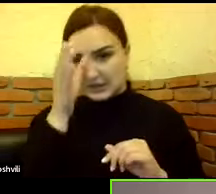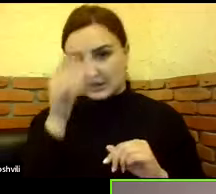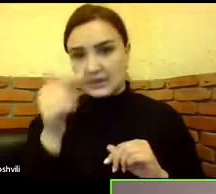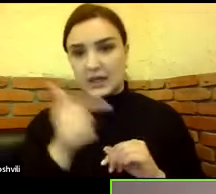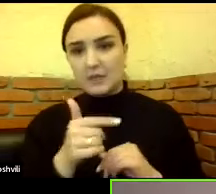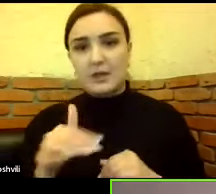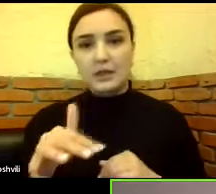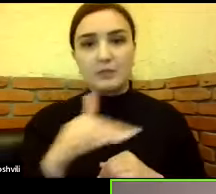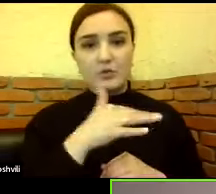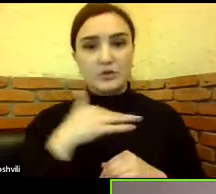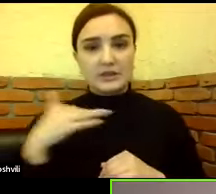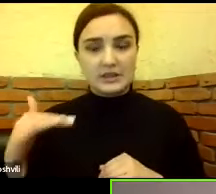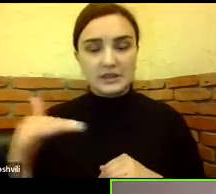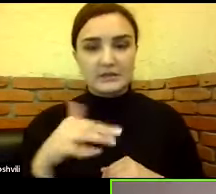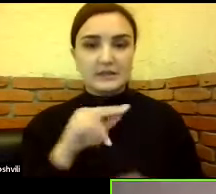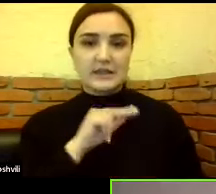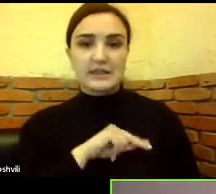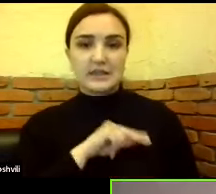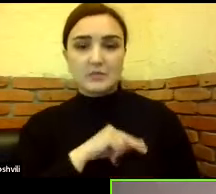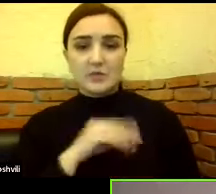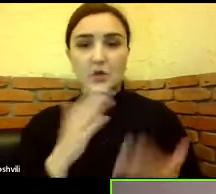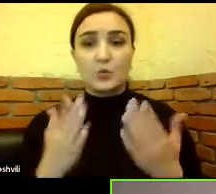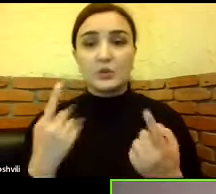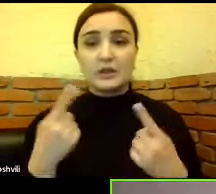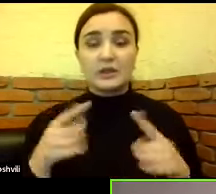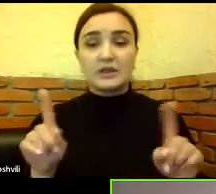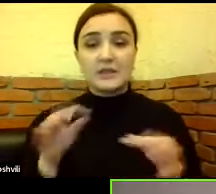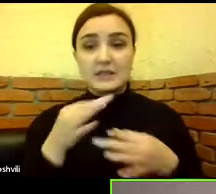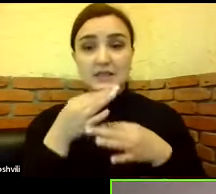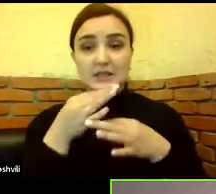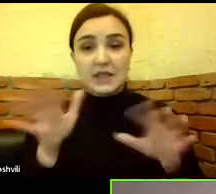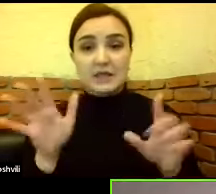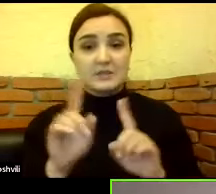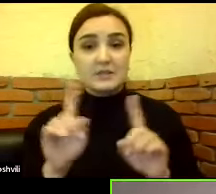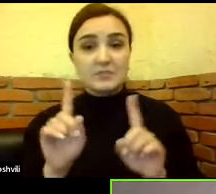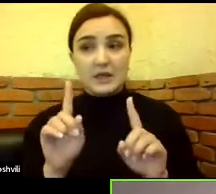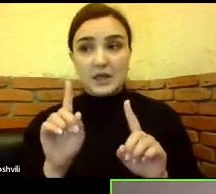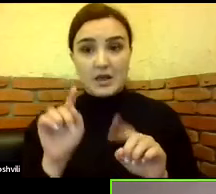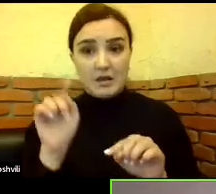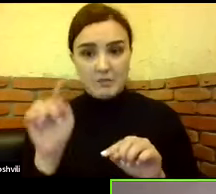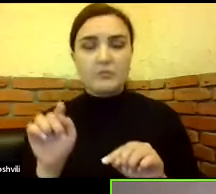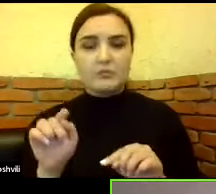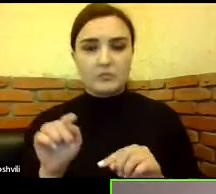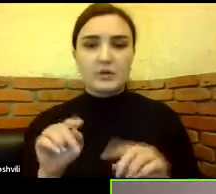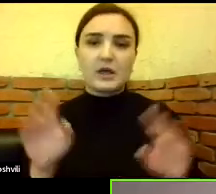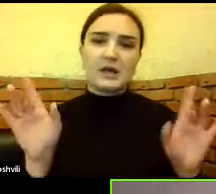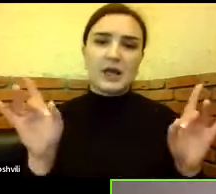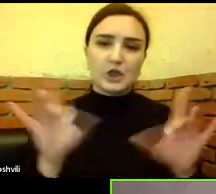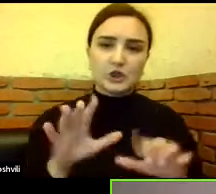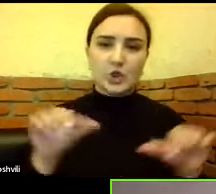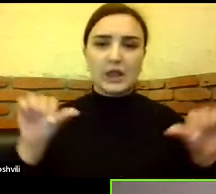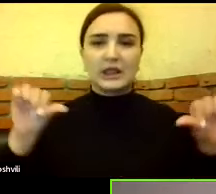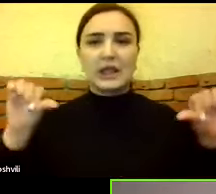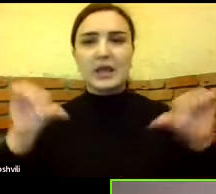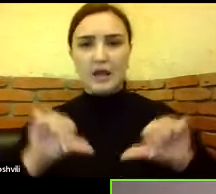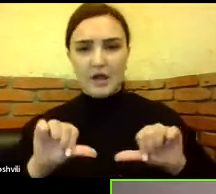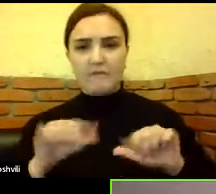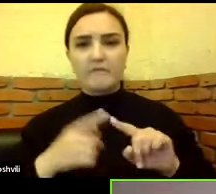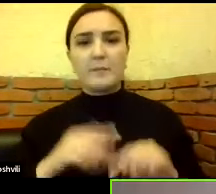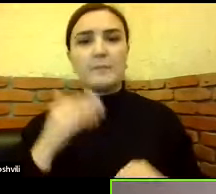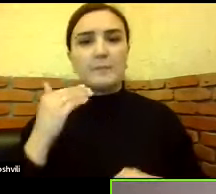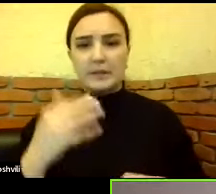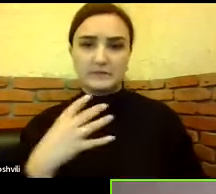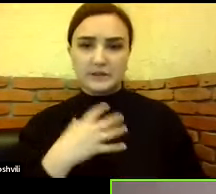სივრცე, სამსახური თუ სხვა ნებისმიერი მსგავსი დაწესებულება, კაფე, რესტორანი, მათთვისაც